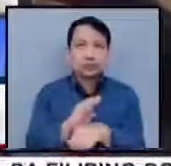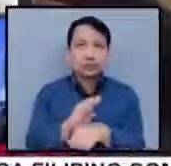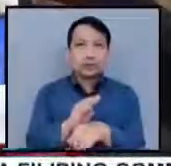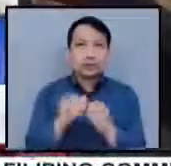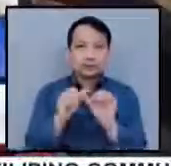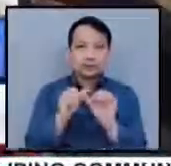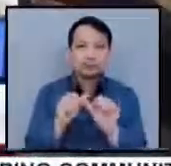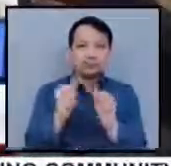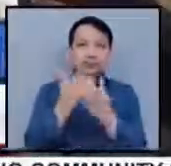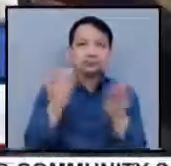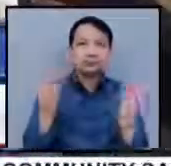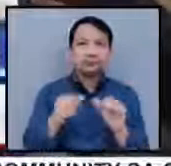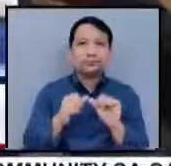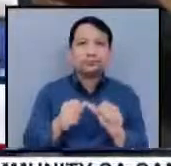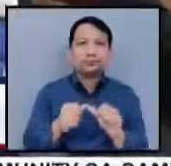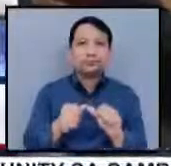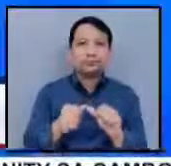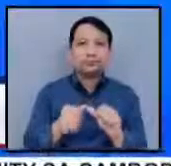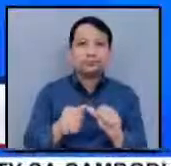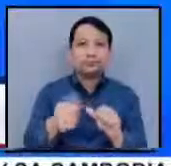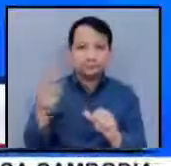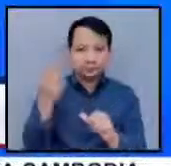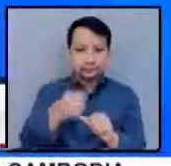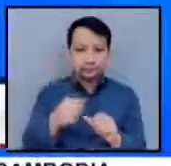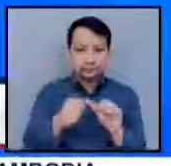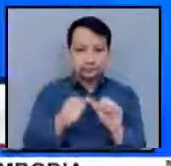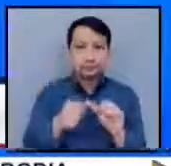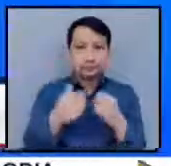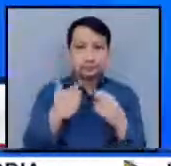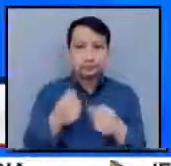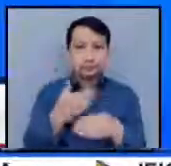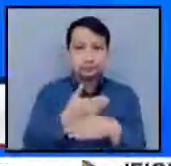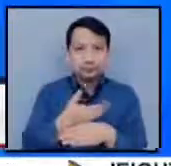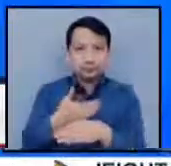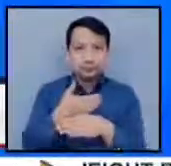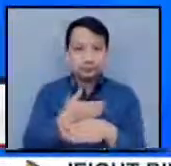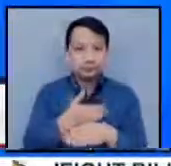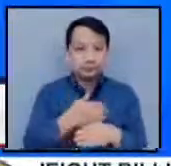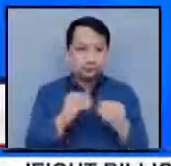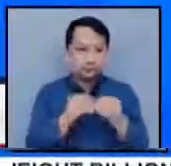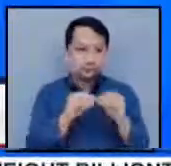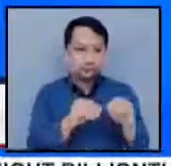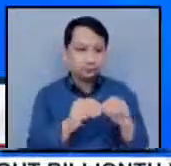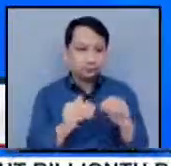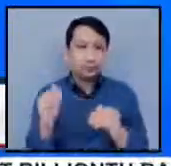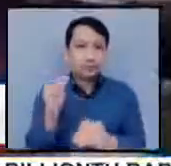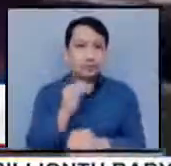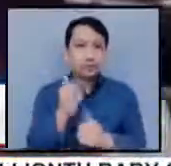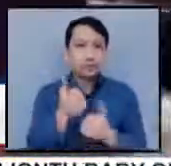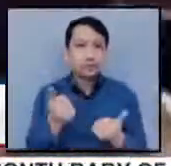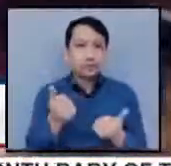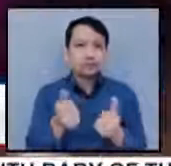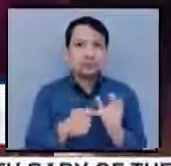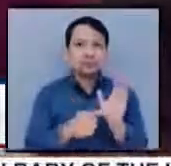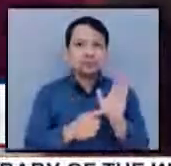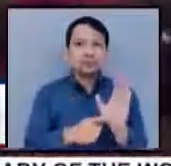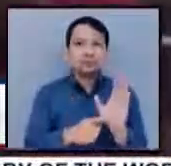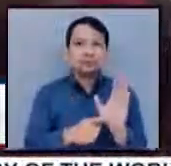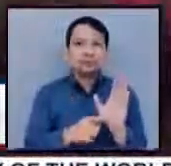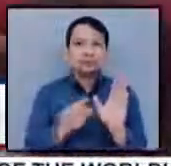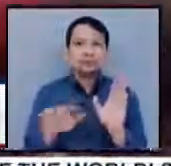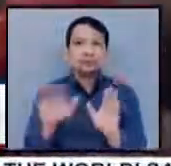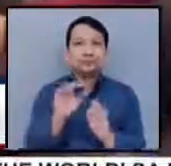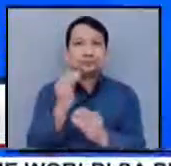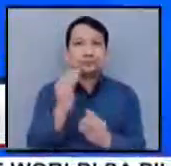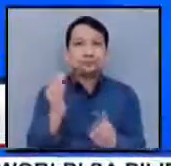agrikultura, pagpapabuti sa healthcare system, at mas lalo pang pataasin ang antas ng edukasyon. Kaya